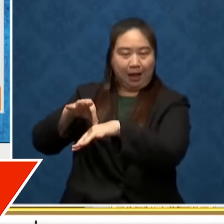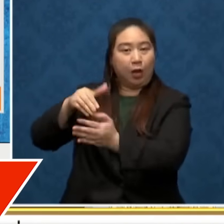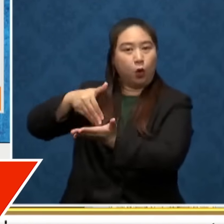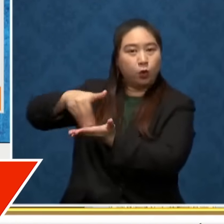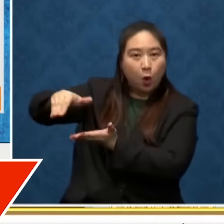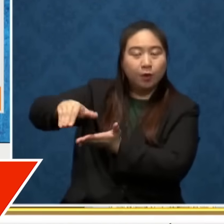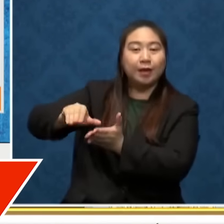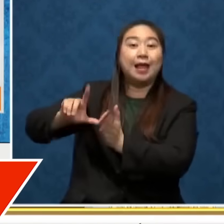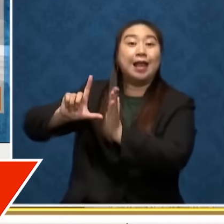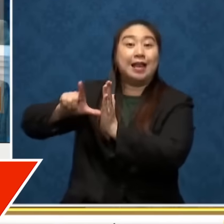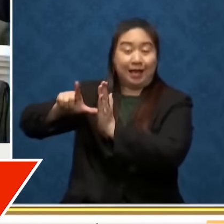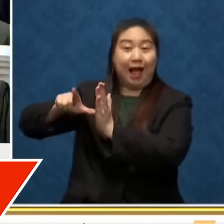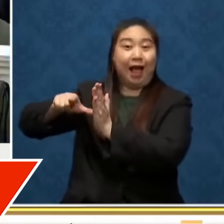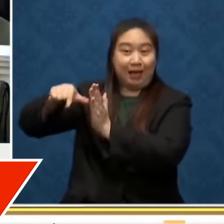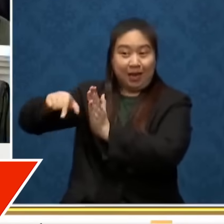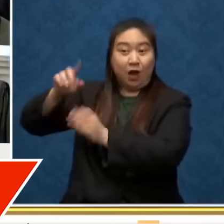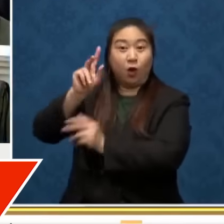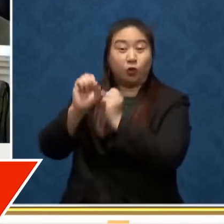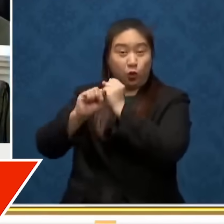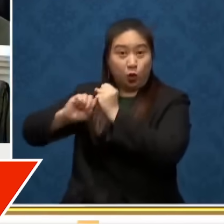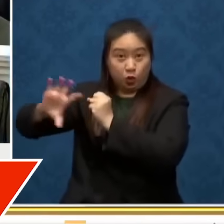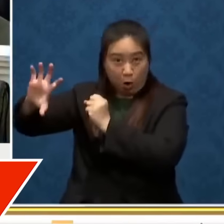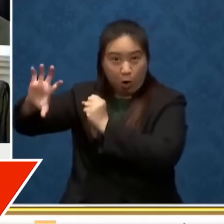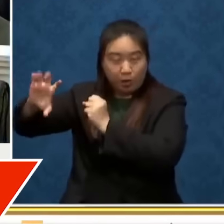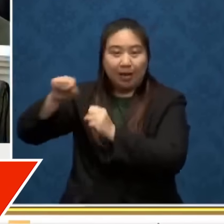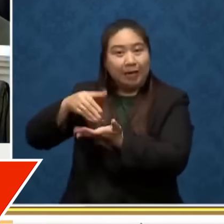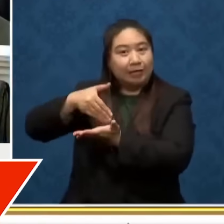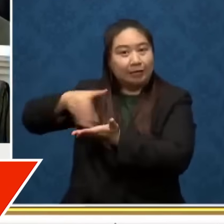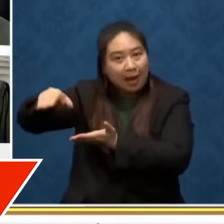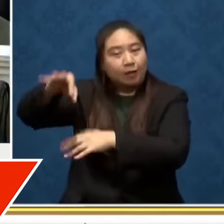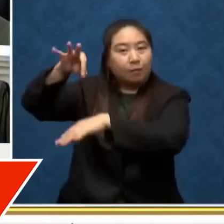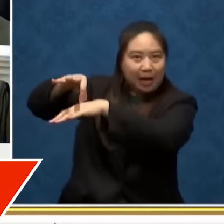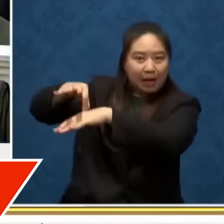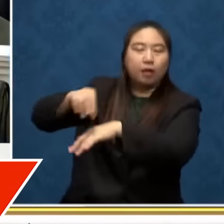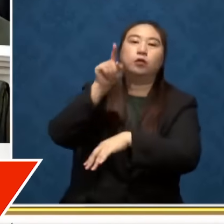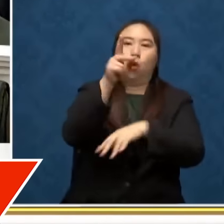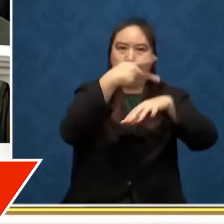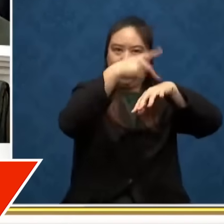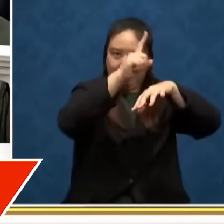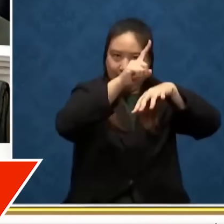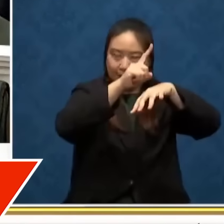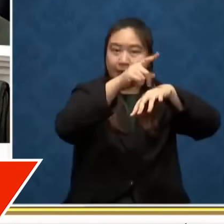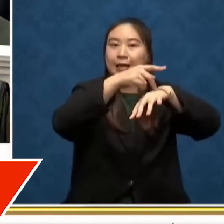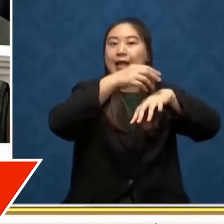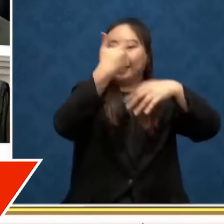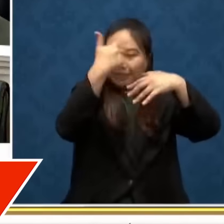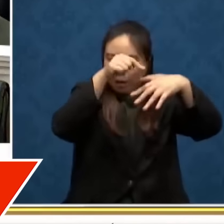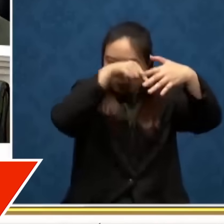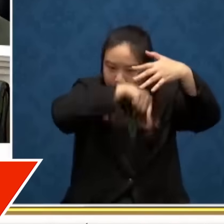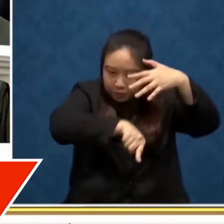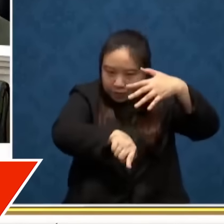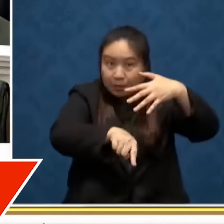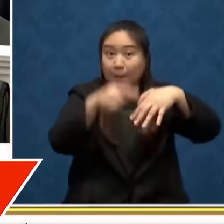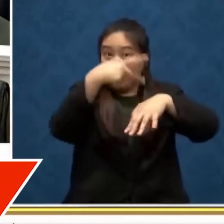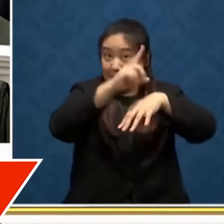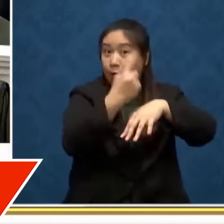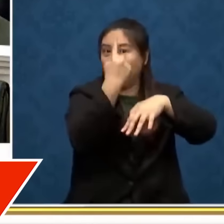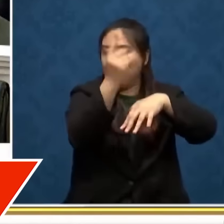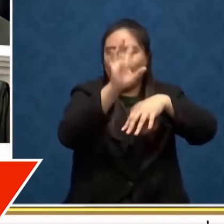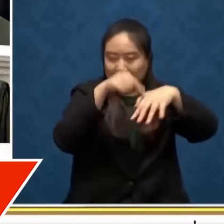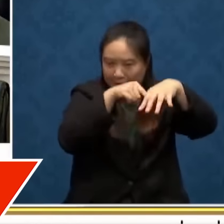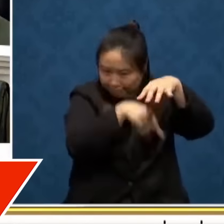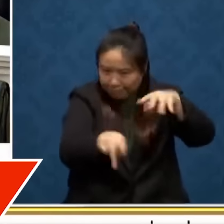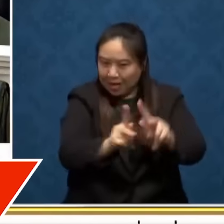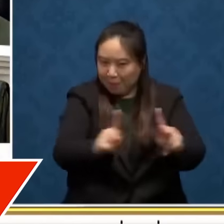ช.กระทำโดยประธานกสทช.โดยความเห็นชอบของคณะกรรมการไม่ใช่ของประธานคนเดียวนะครับฝากเอ